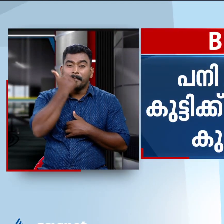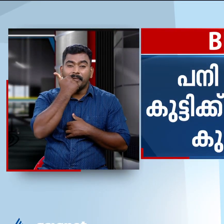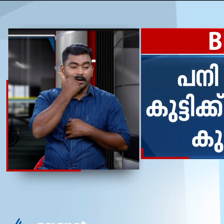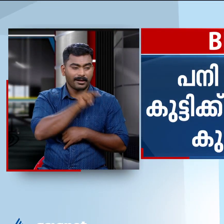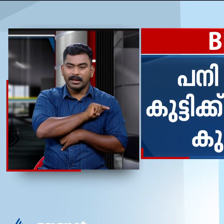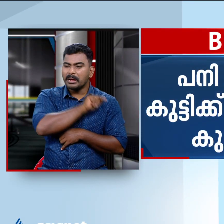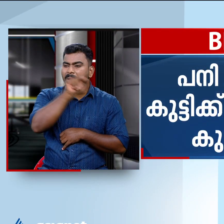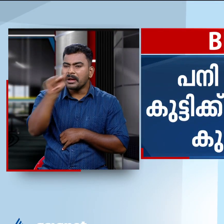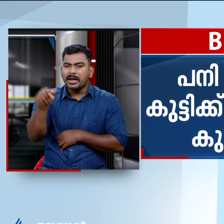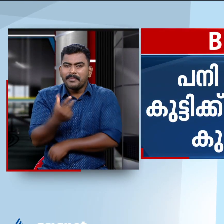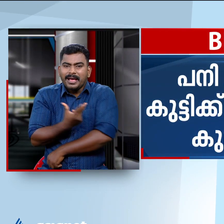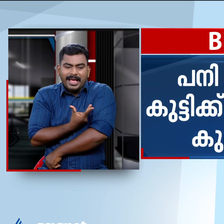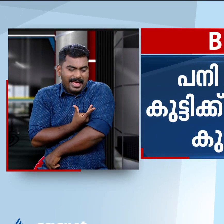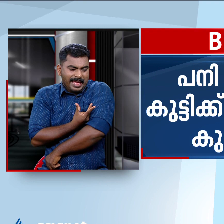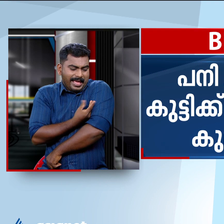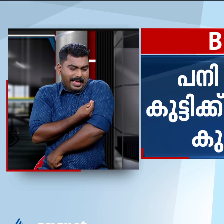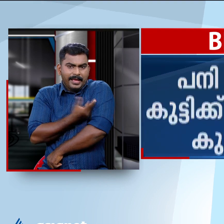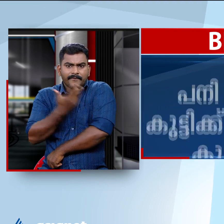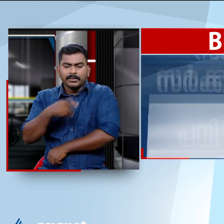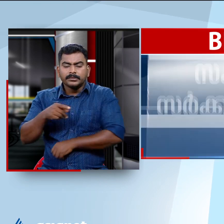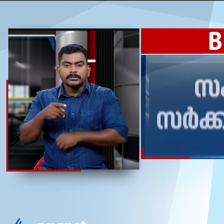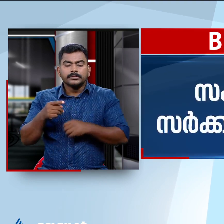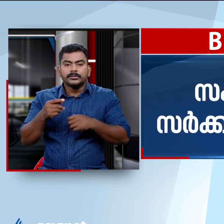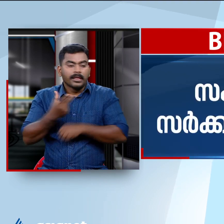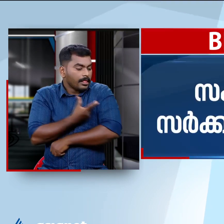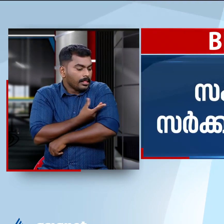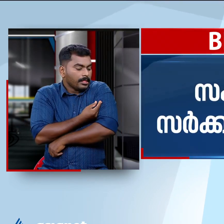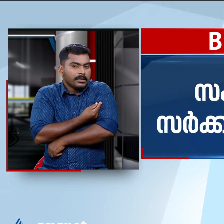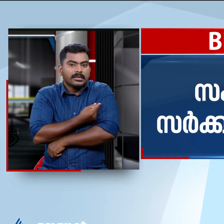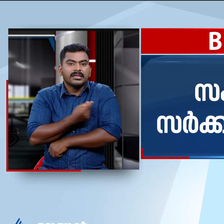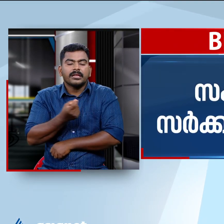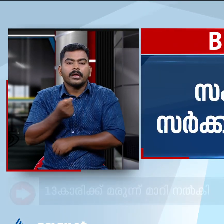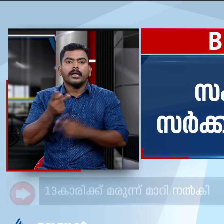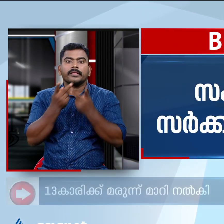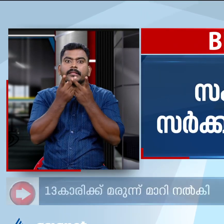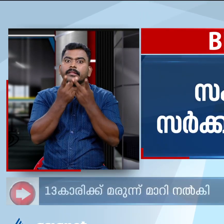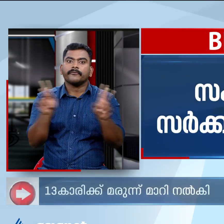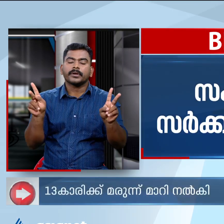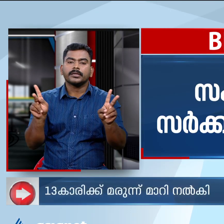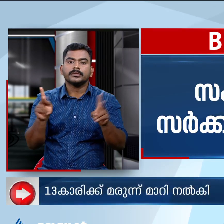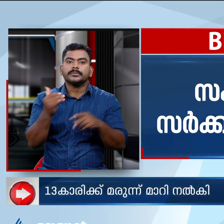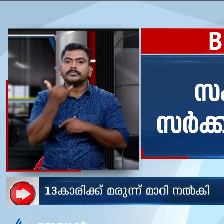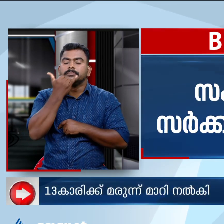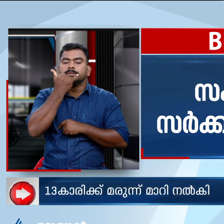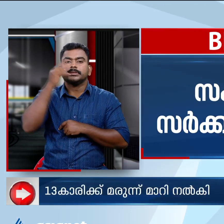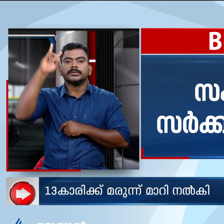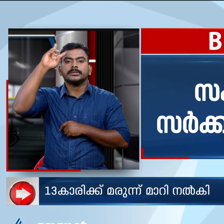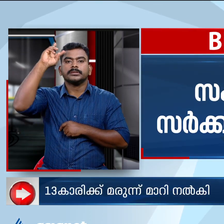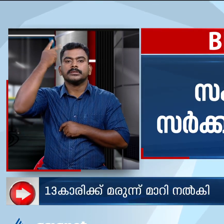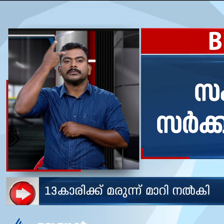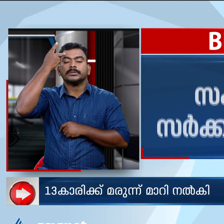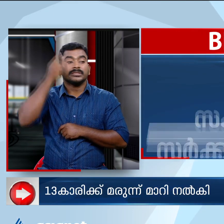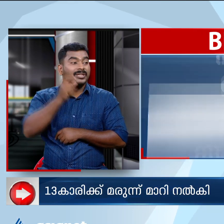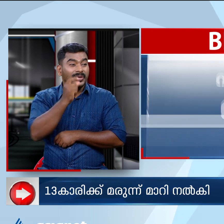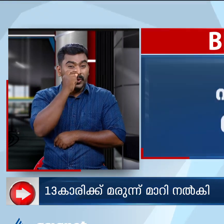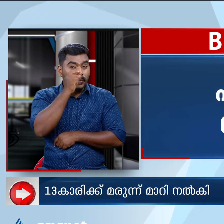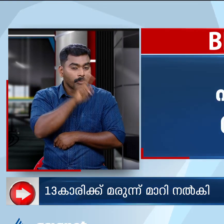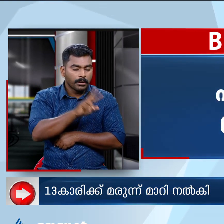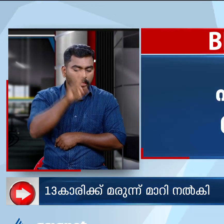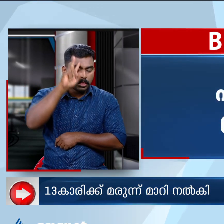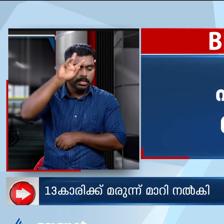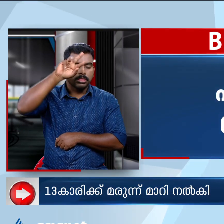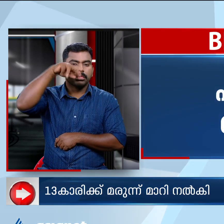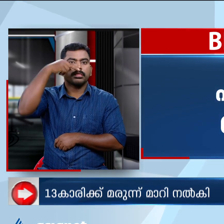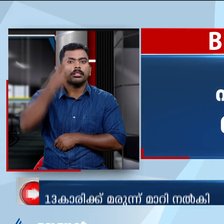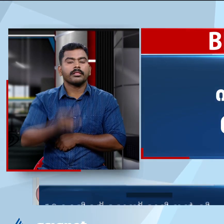വീണു. പെൺകുട്ടിയുടെ അച്ഛൻ പോലീസിൽ പരാതി നൽകി. ജോബി ജോർജുണ്ട് ചെന്നൈയിൽ നിന്ന്. ജോബി, എങ്ങനെയാണ് ഈ പിഴവ് സംഭവിച്ചത്? നിമി,